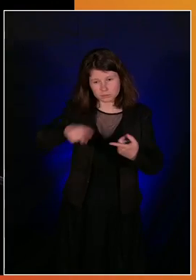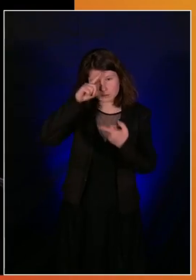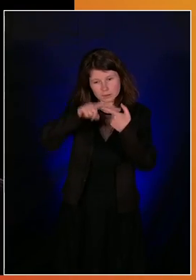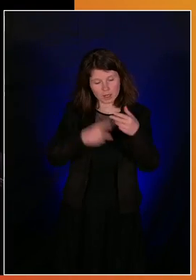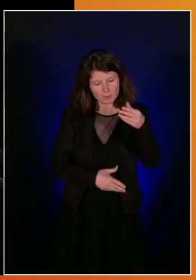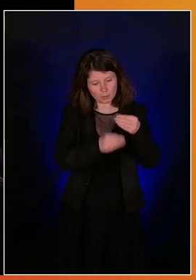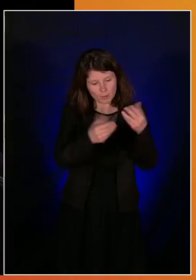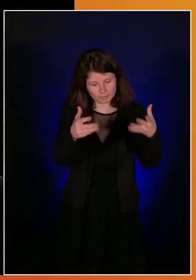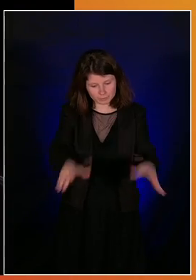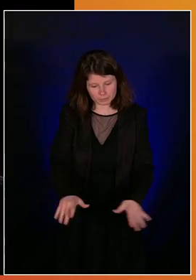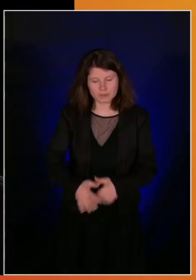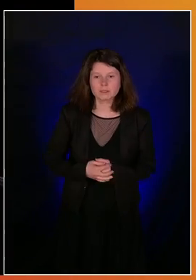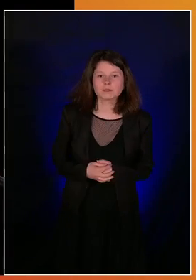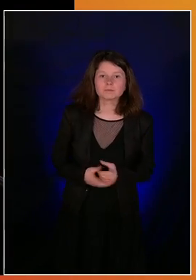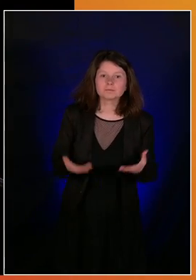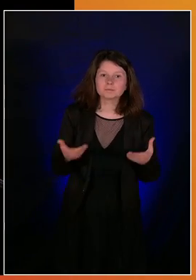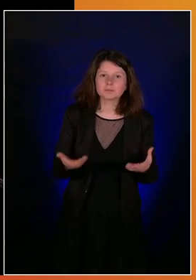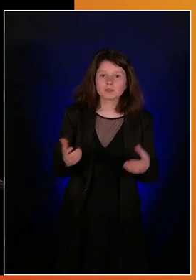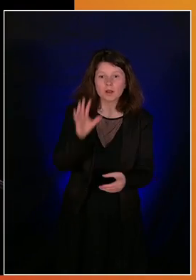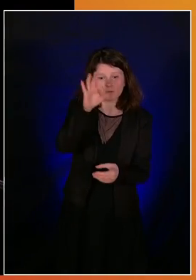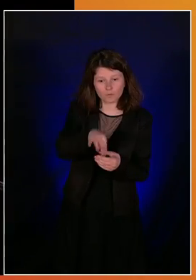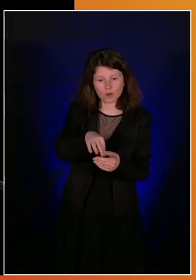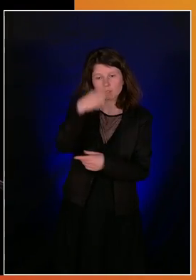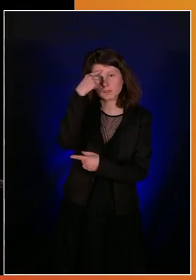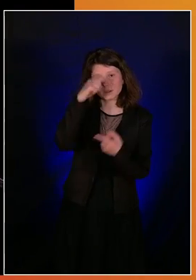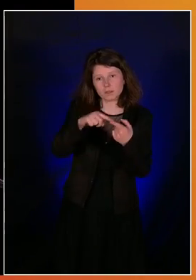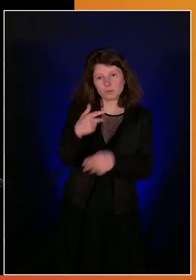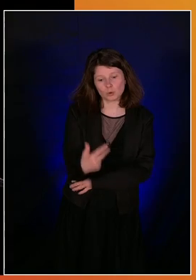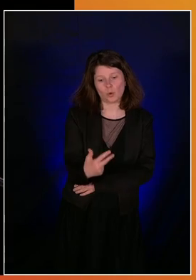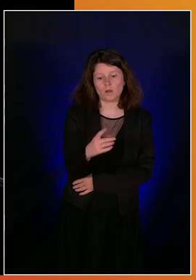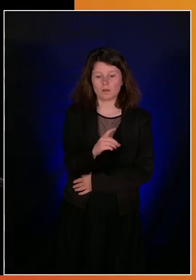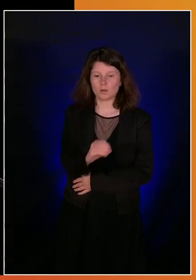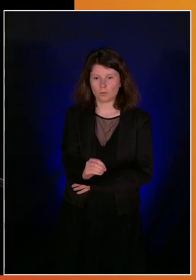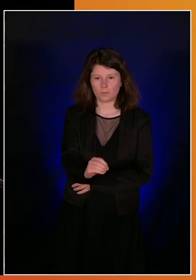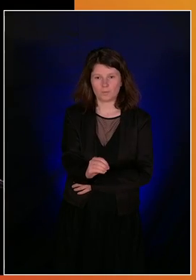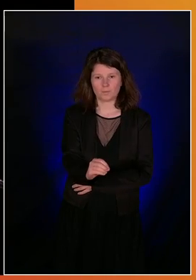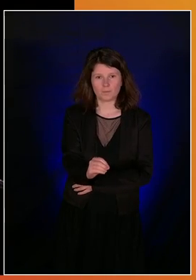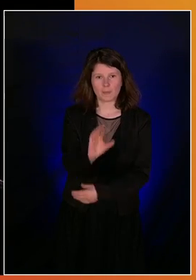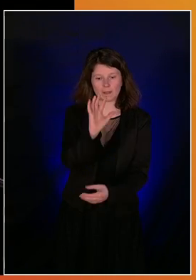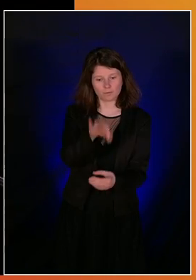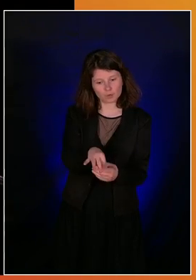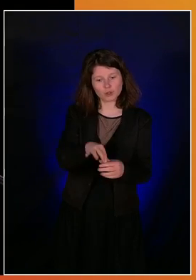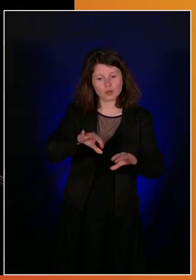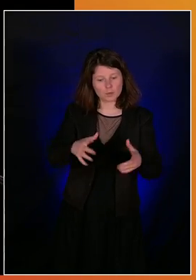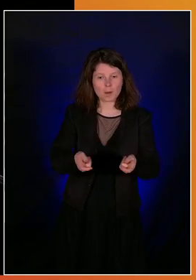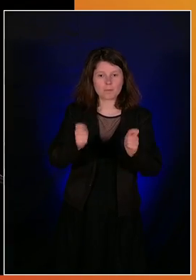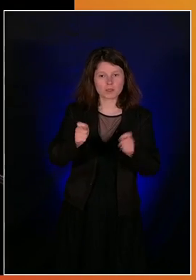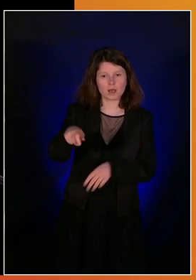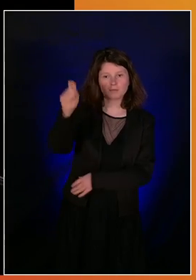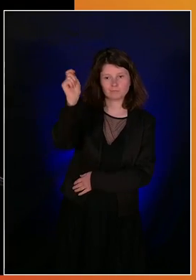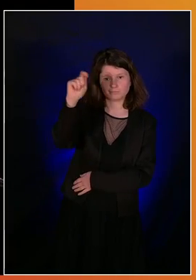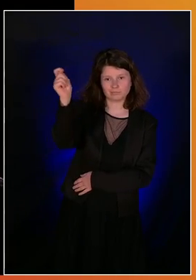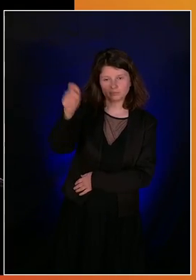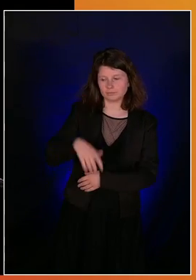cas nous allons donc passer au vote du thème 3 du document d'orientation vote par mandat mes amis et mes